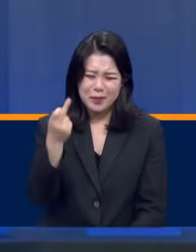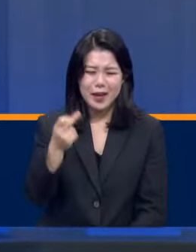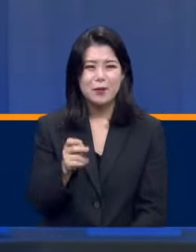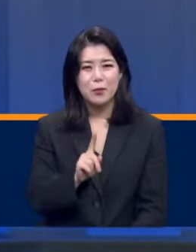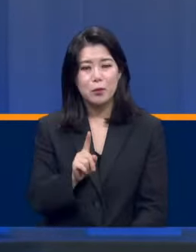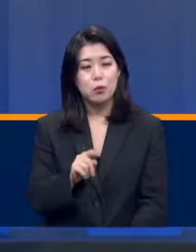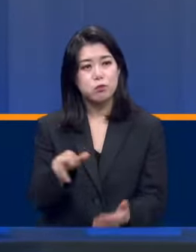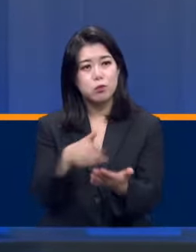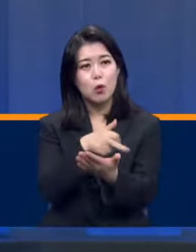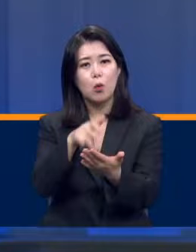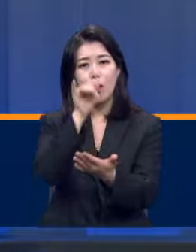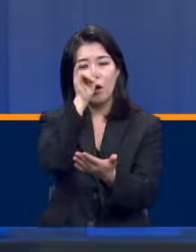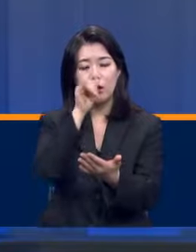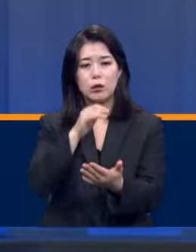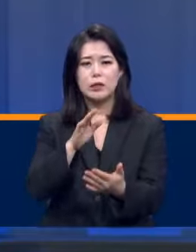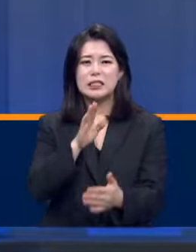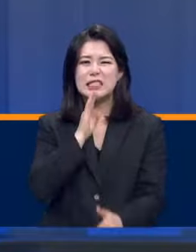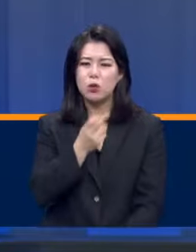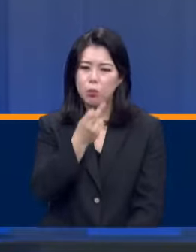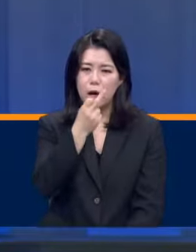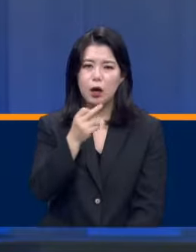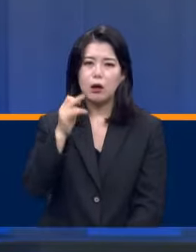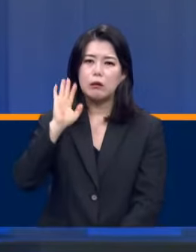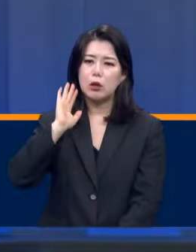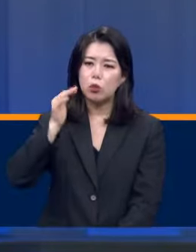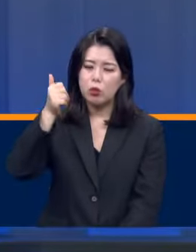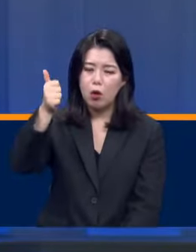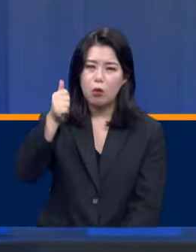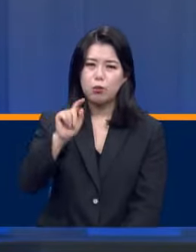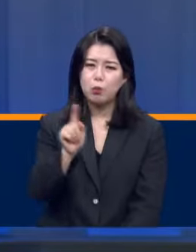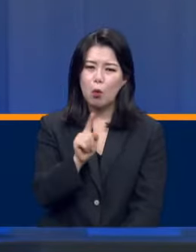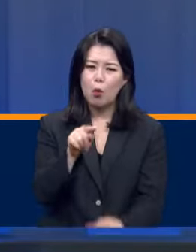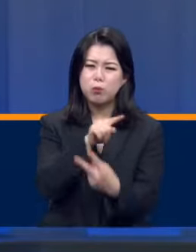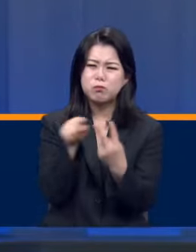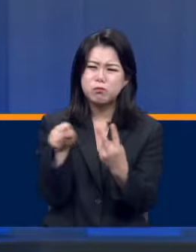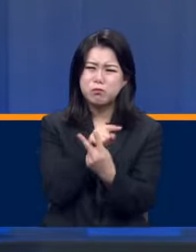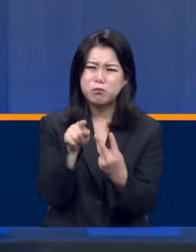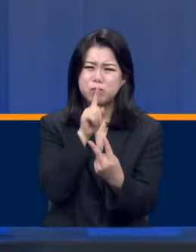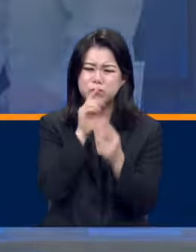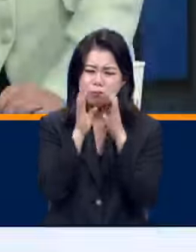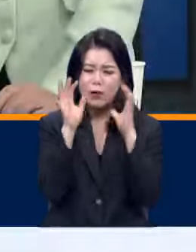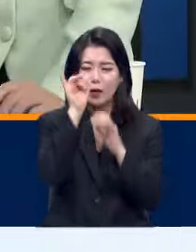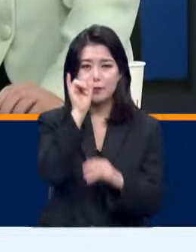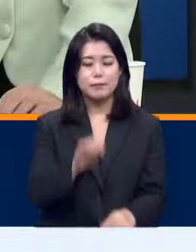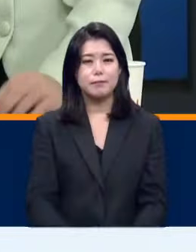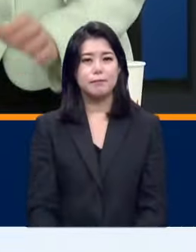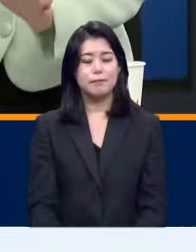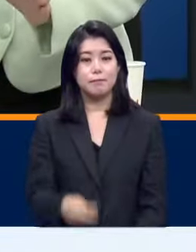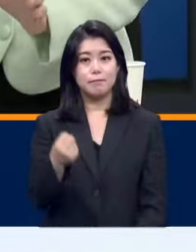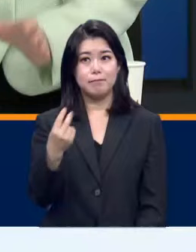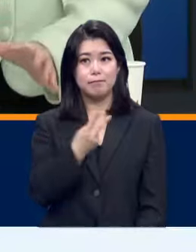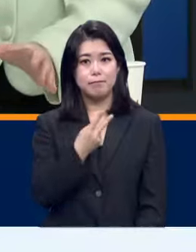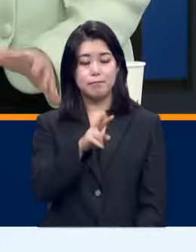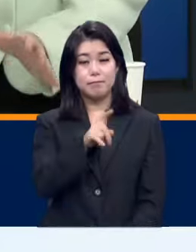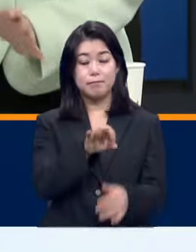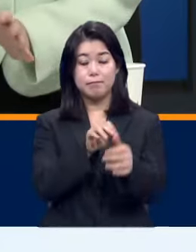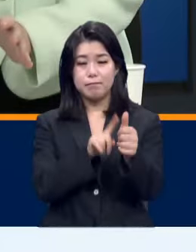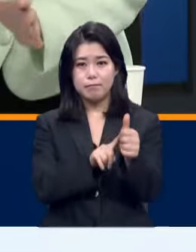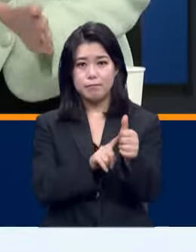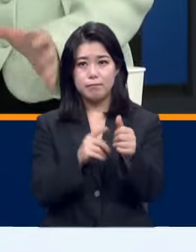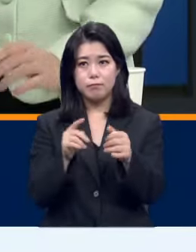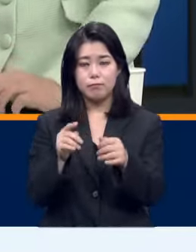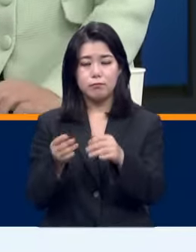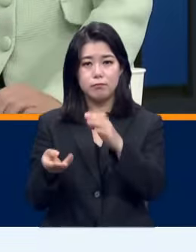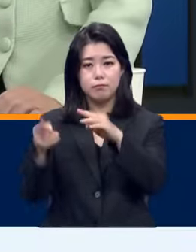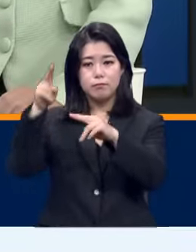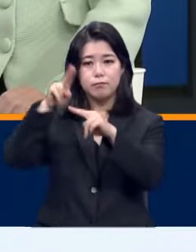있었잖아요 그때 그 오빠가 친 오빠냐 윤석열 대통령이냐 라를 두고도 굉장히 큰 논란이 있었던 적도 있었고 그리고 명태 씨가 취임식